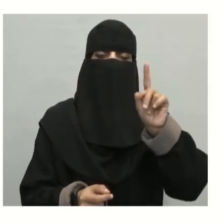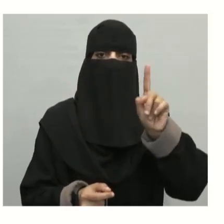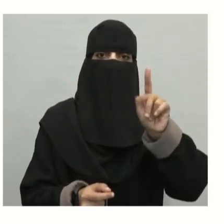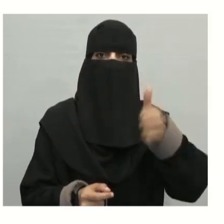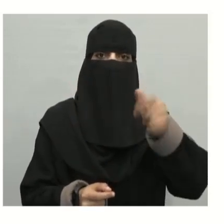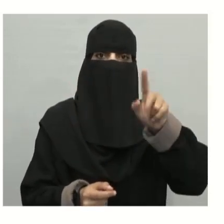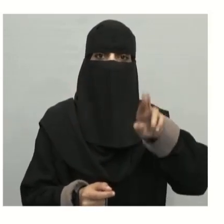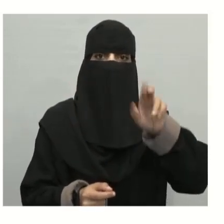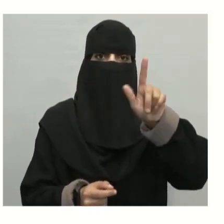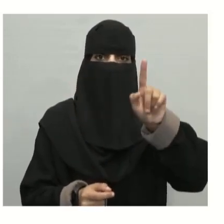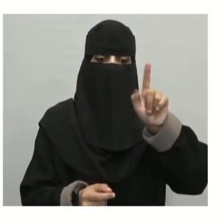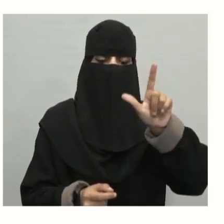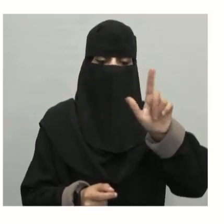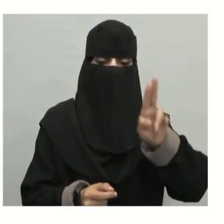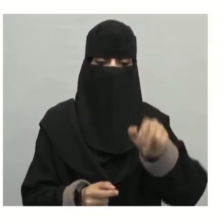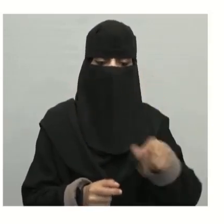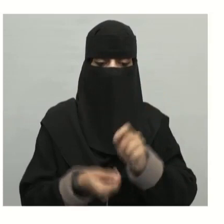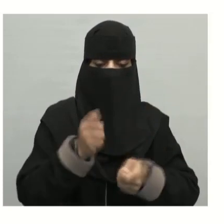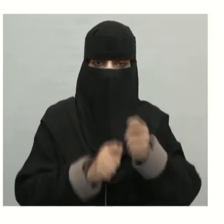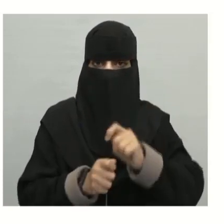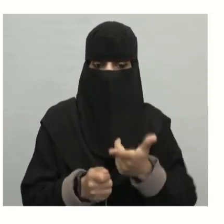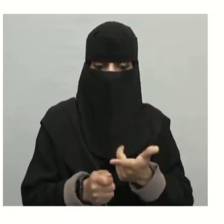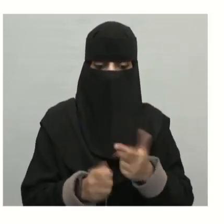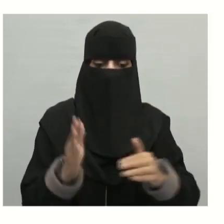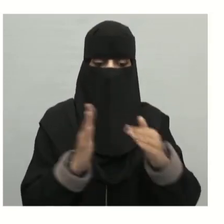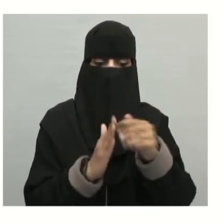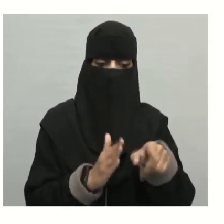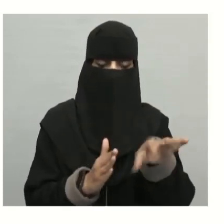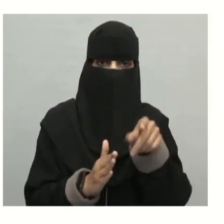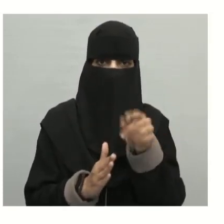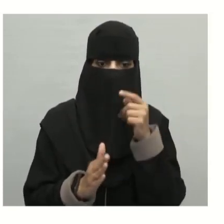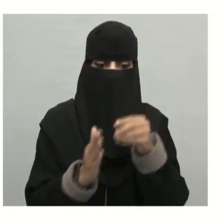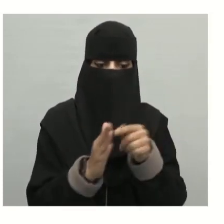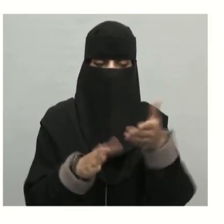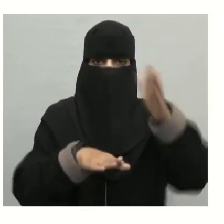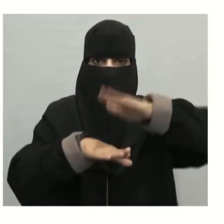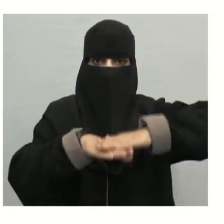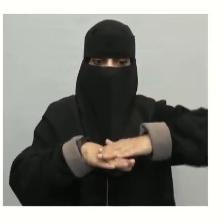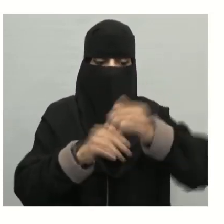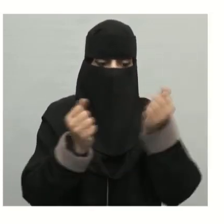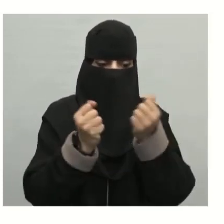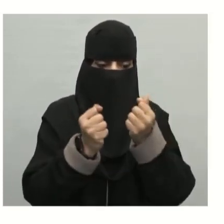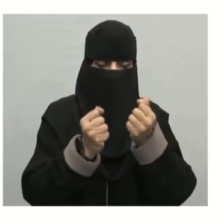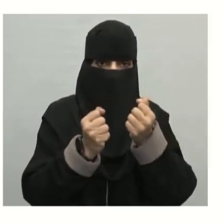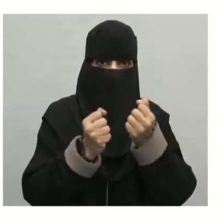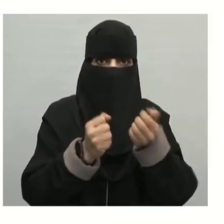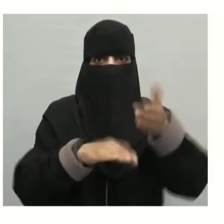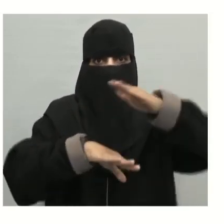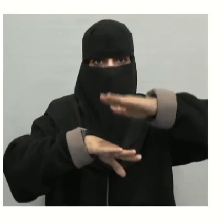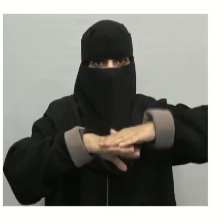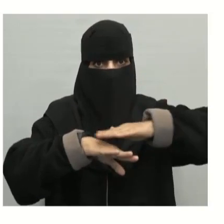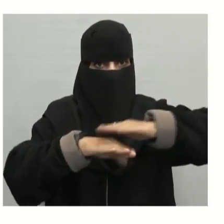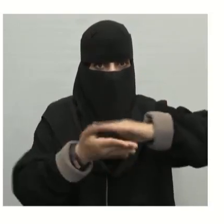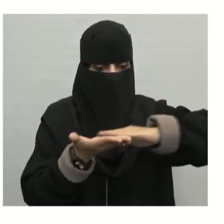الصخور الناتجه الناتجه عن اللعبه تتكون الصخور الناتجه السطحيه عندما تبرد الماده الصهريه الصخريه المنصهره